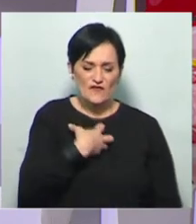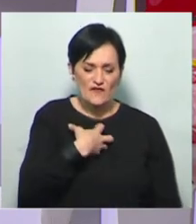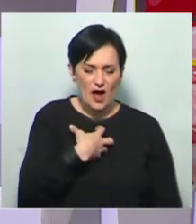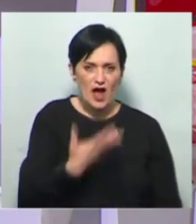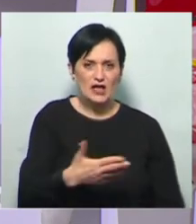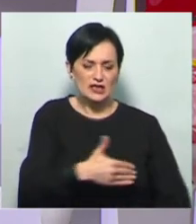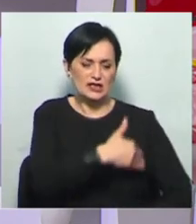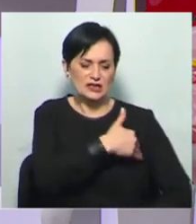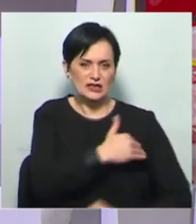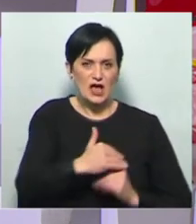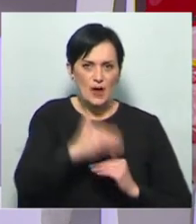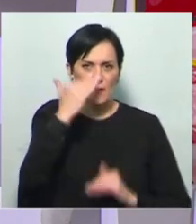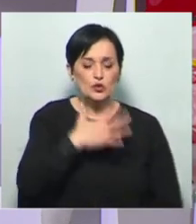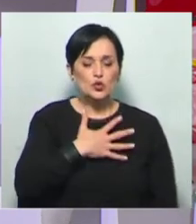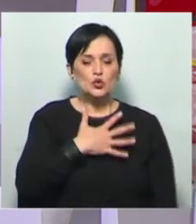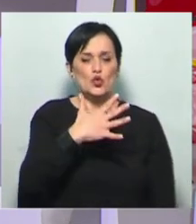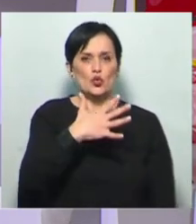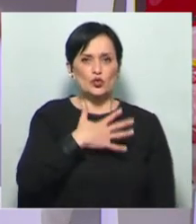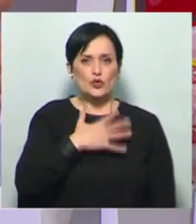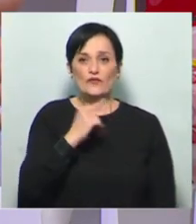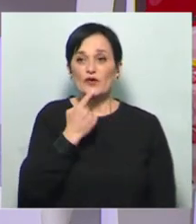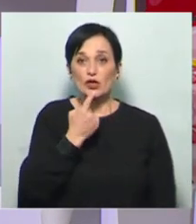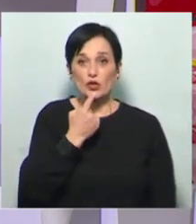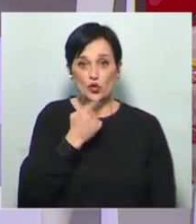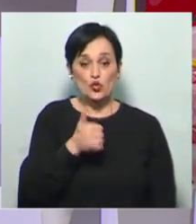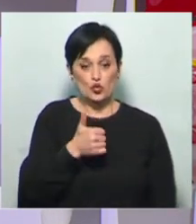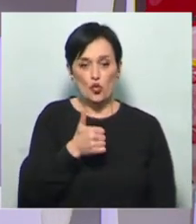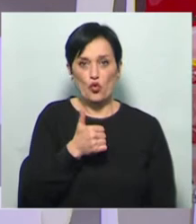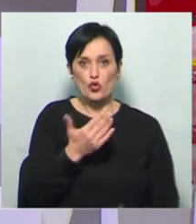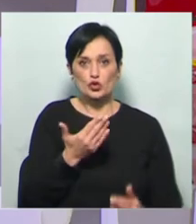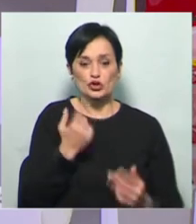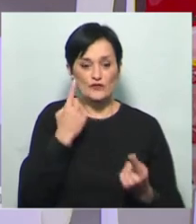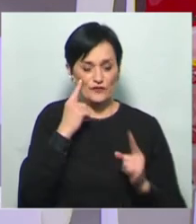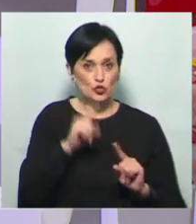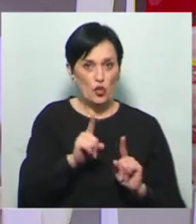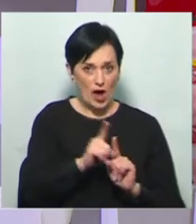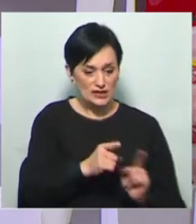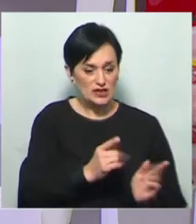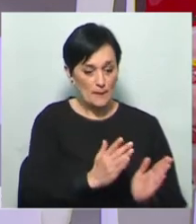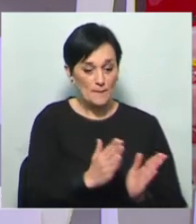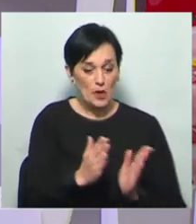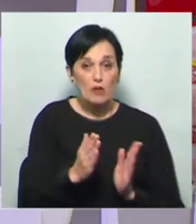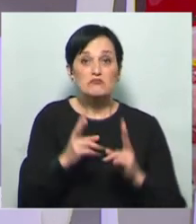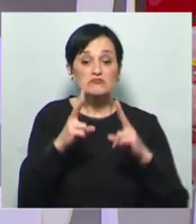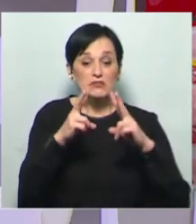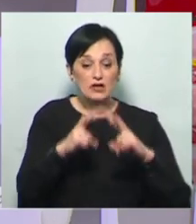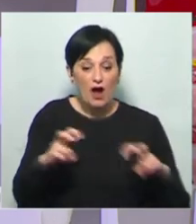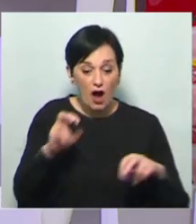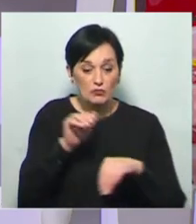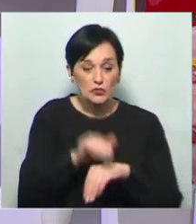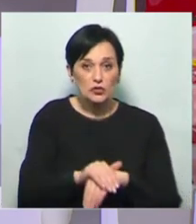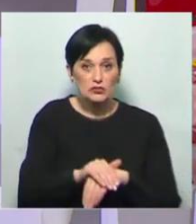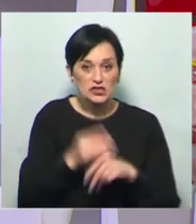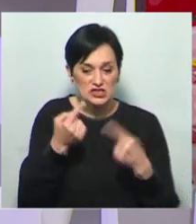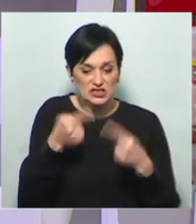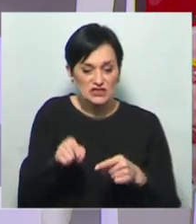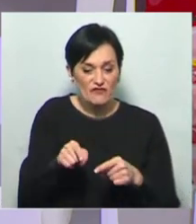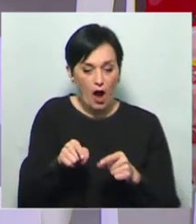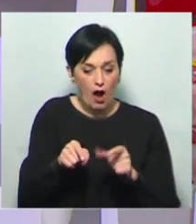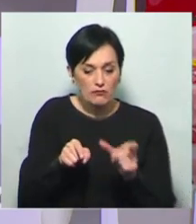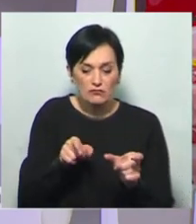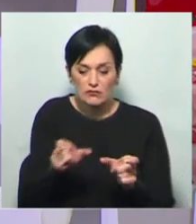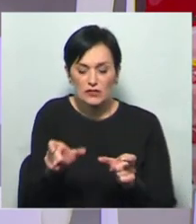მაღალი ტემპერატურით, სუნთქვის უკმარისობით და, ნუ, როგორც კლასიკურად ვიცოდით, ესე მიდიოდა. მაგრამ გაირკვა კიდევ სხვა ასპექტებიც.